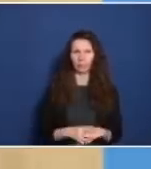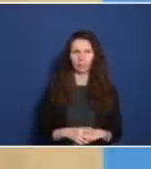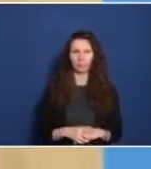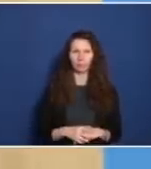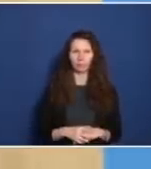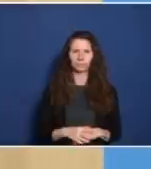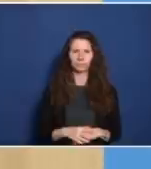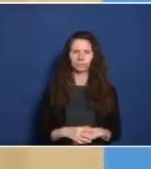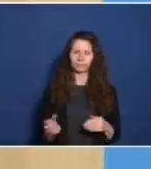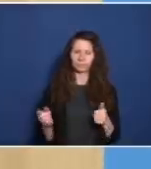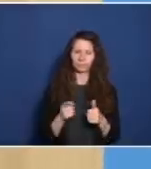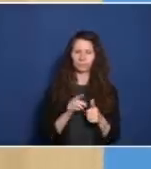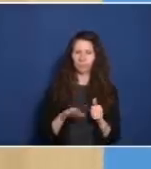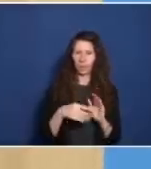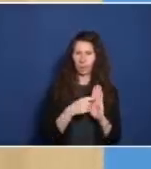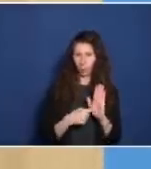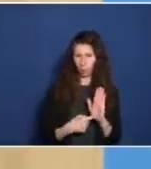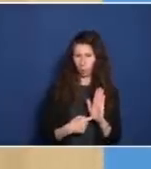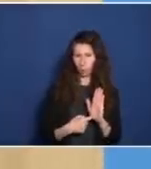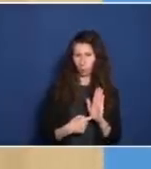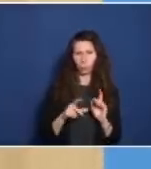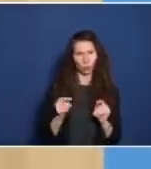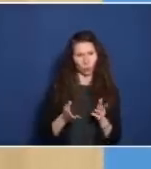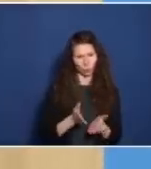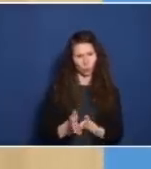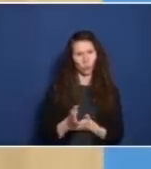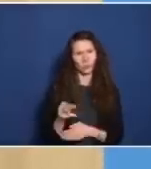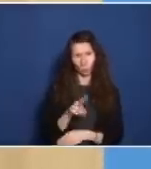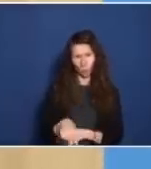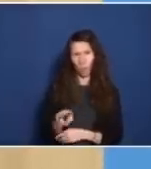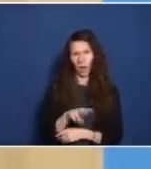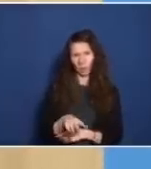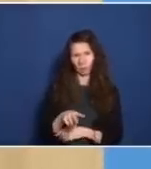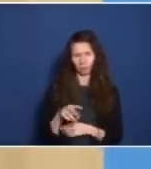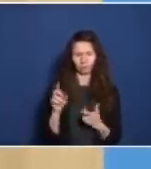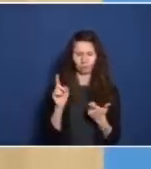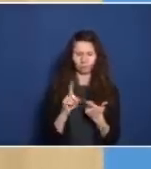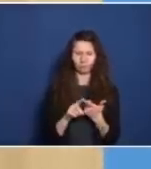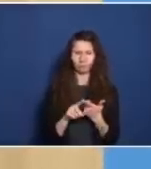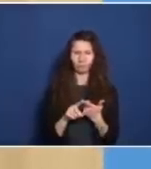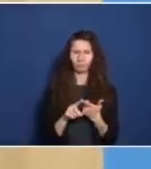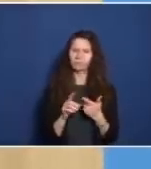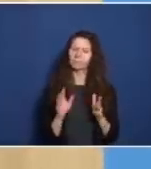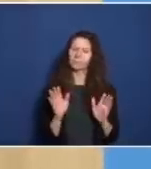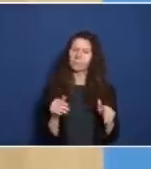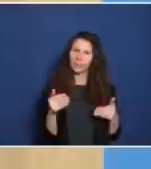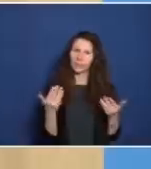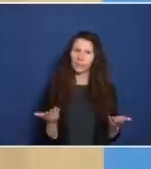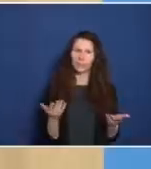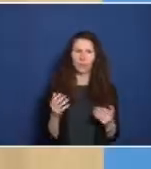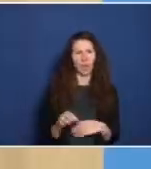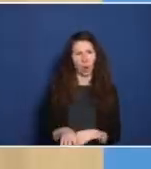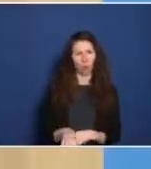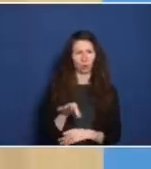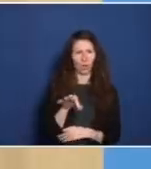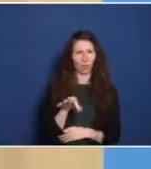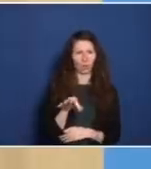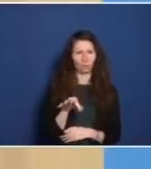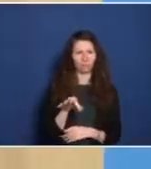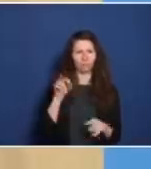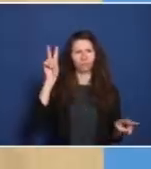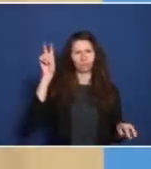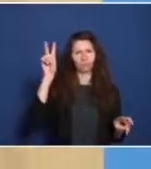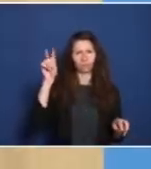der Begründung, dass man das also fortlaufend beobachten muss. Und es gibt aber eben auch Ausnahmen von den